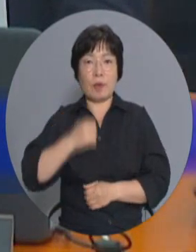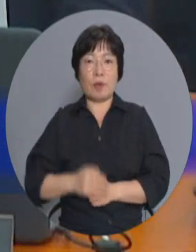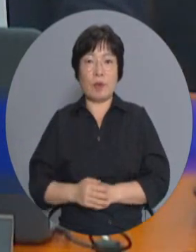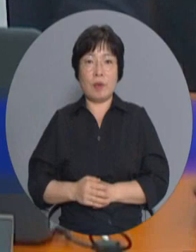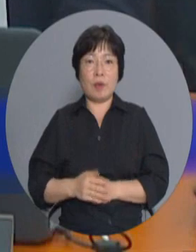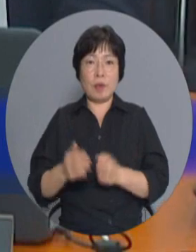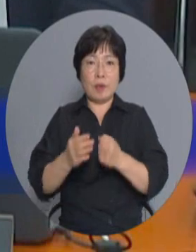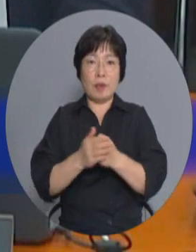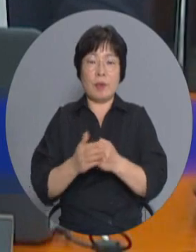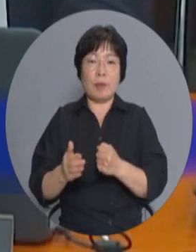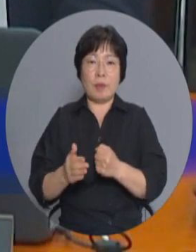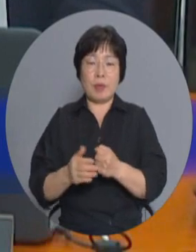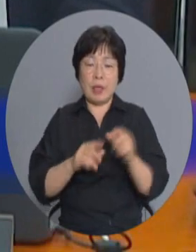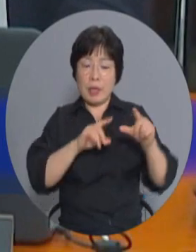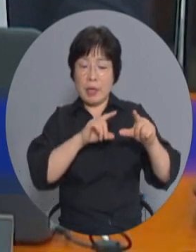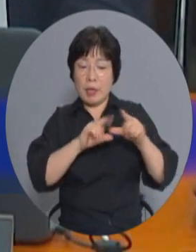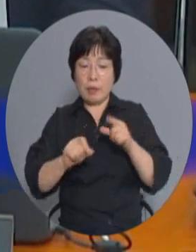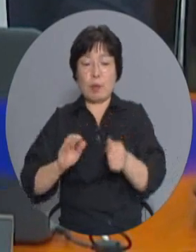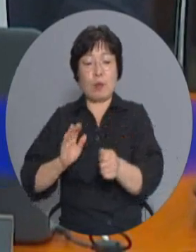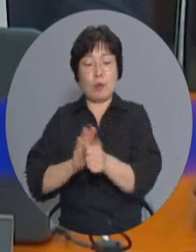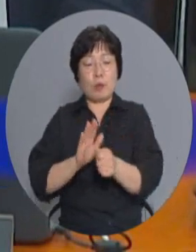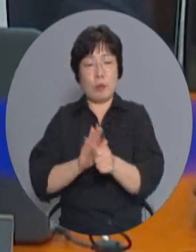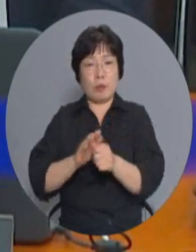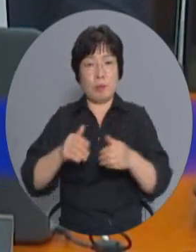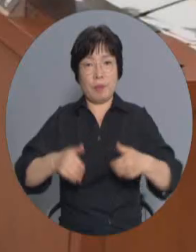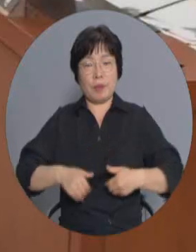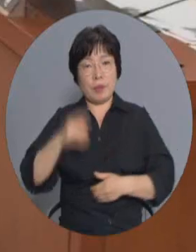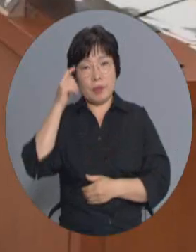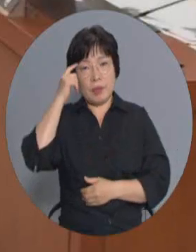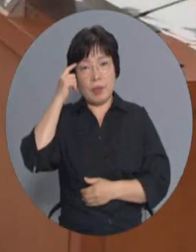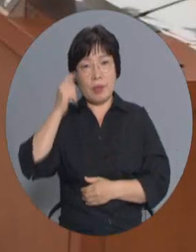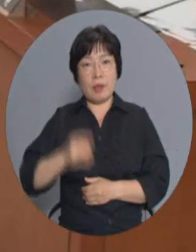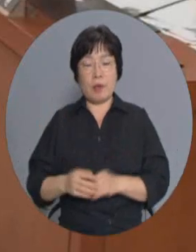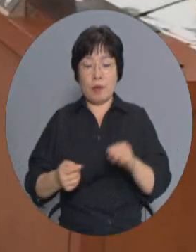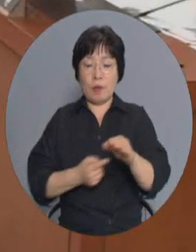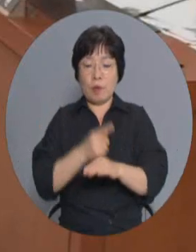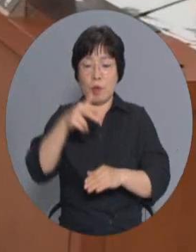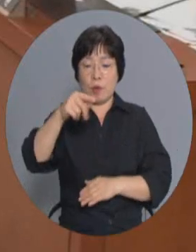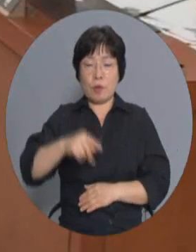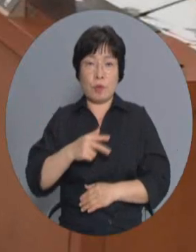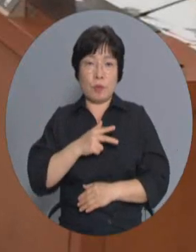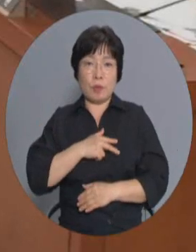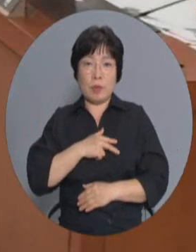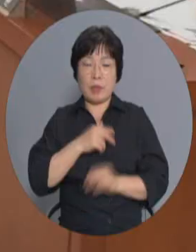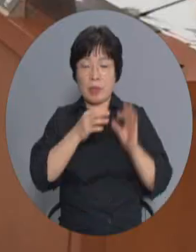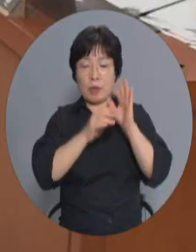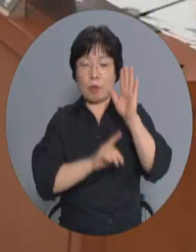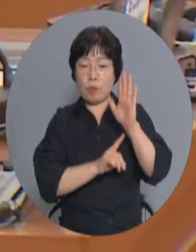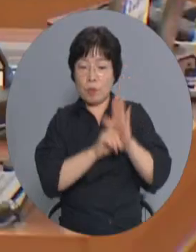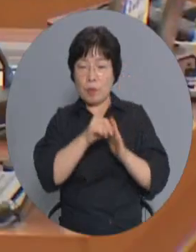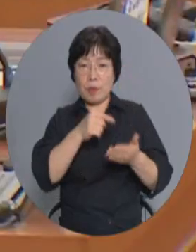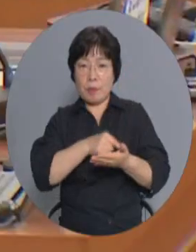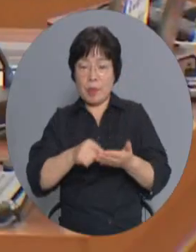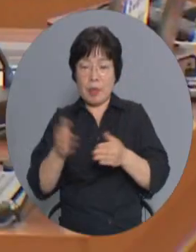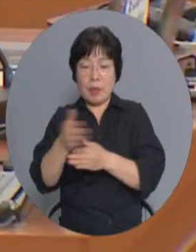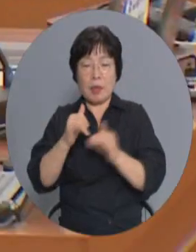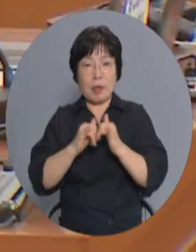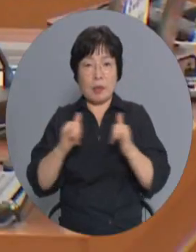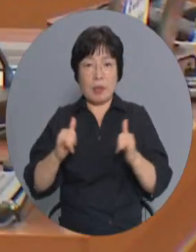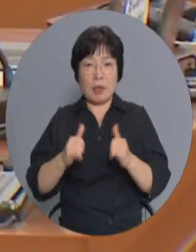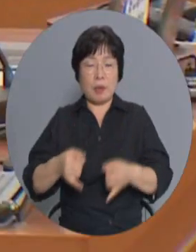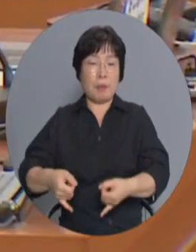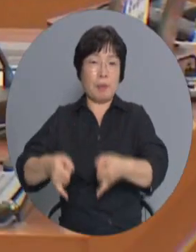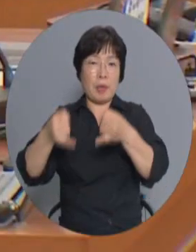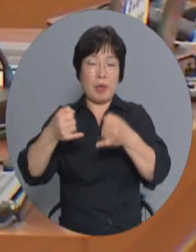그래서 일부라도 좀 지원을 해주면 좋겠고요. 네. 이 밖에도 주철현 의원은 잇따른 고수원 피해로 양식어가들이 도산